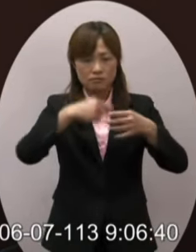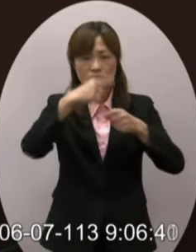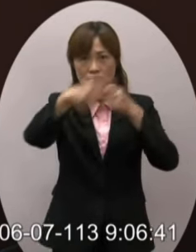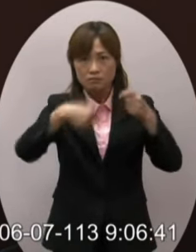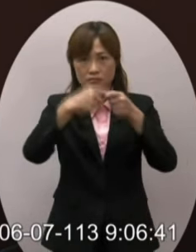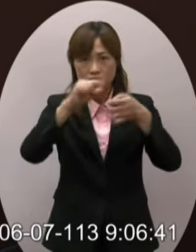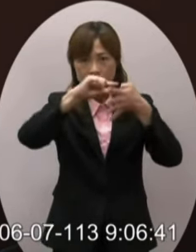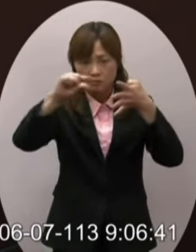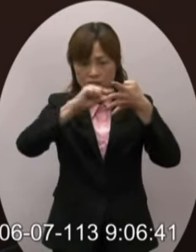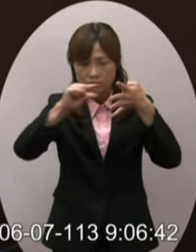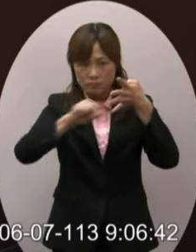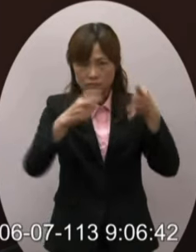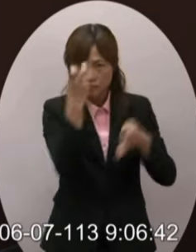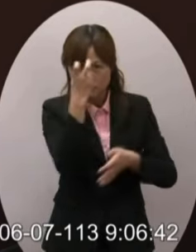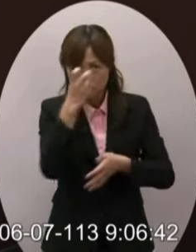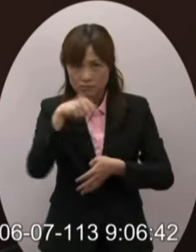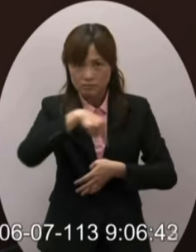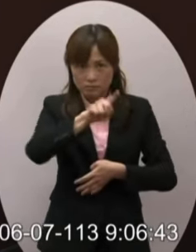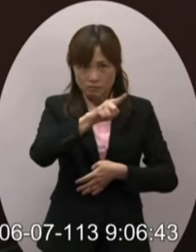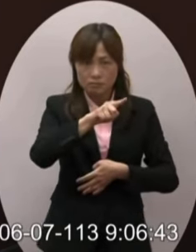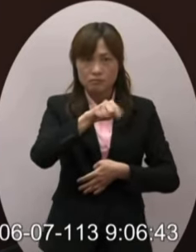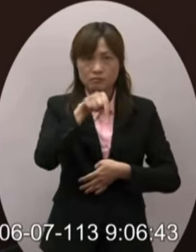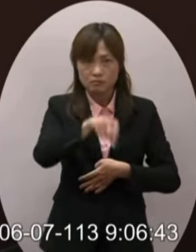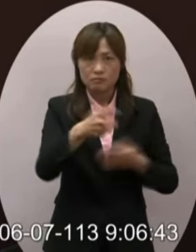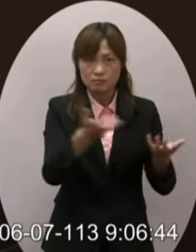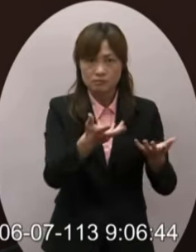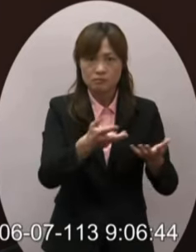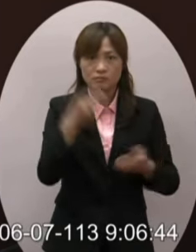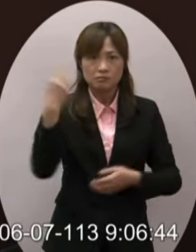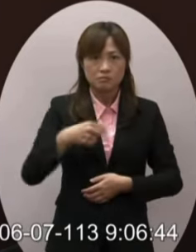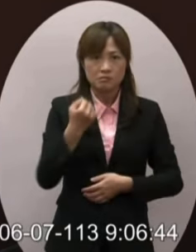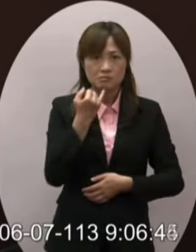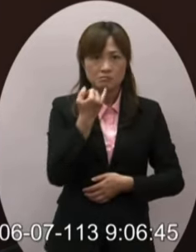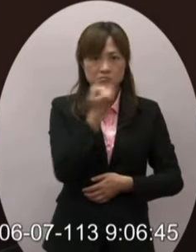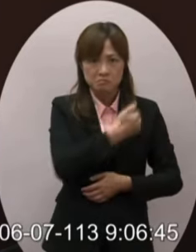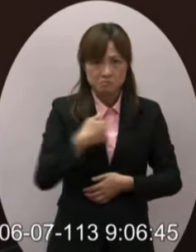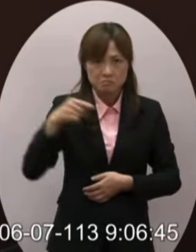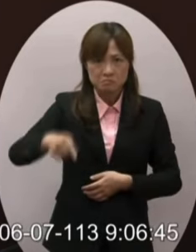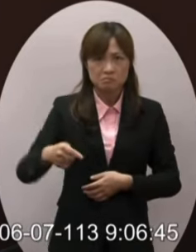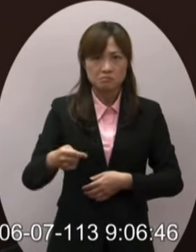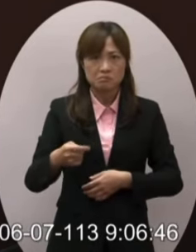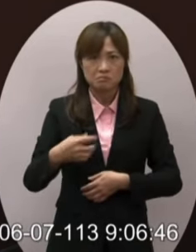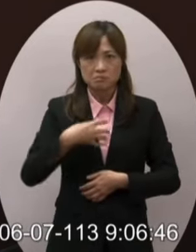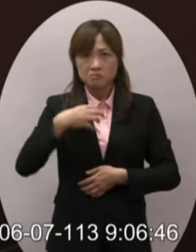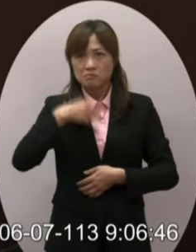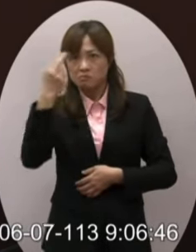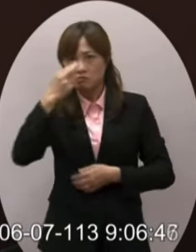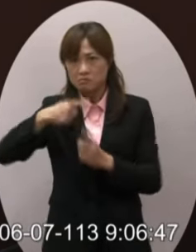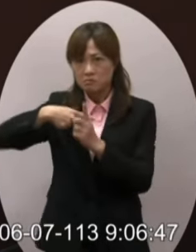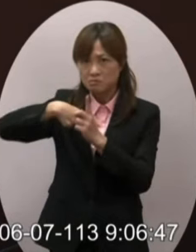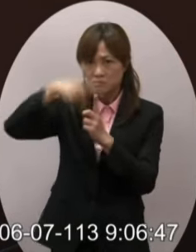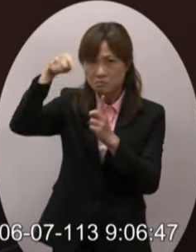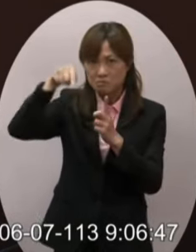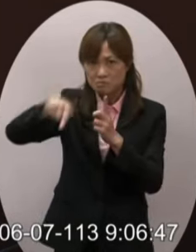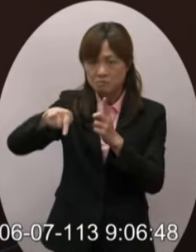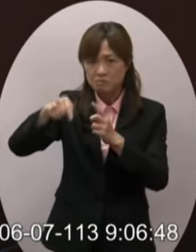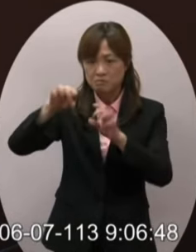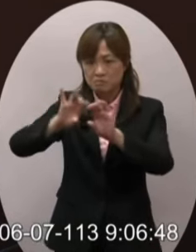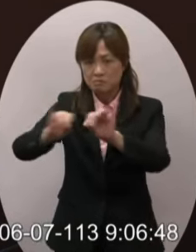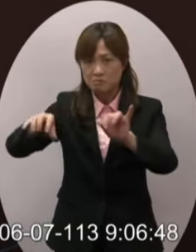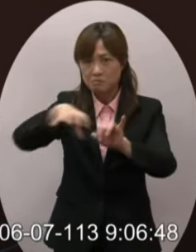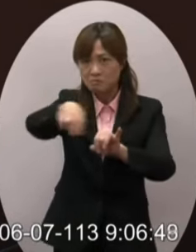更进一步的探测，甚至把一些有可能发生危险的土地，把它直接升成 B 级，从一季一探